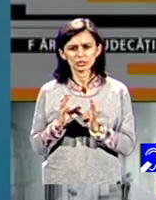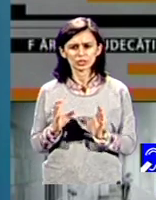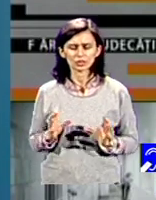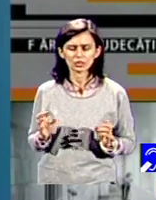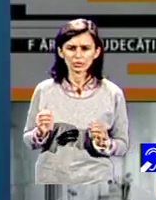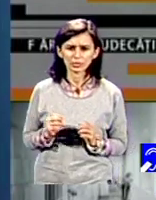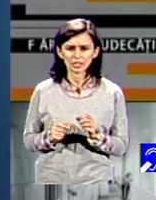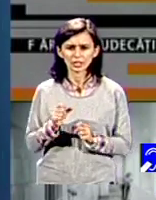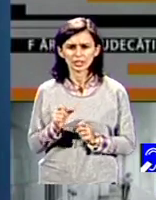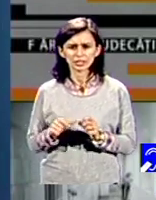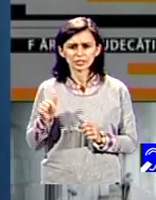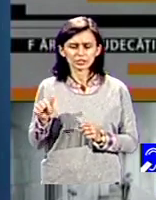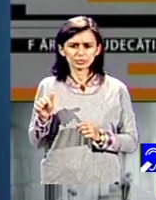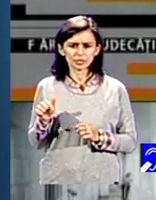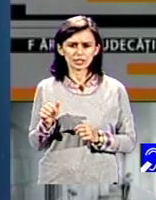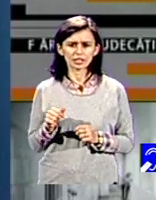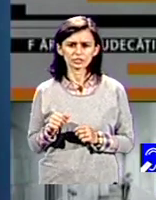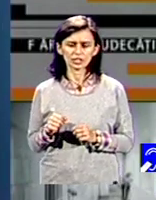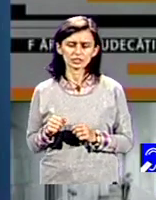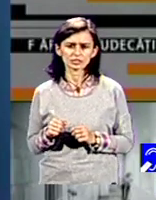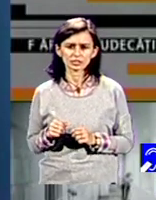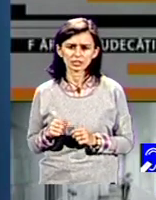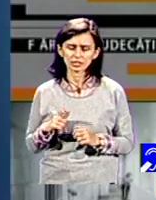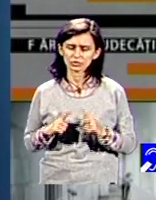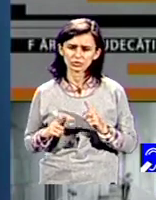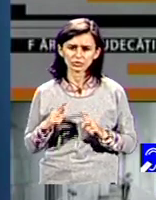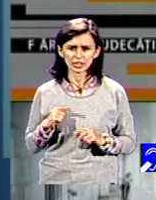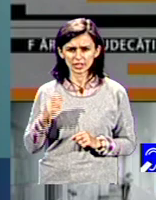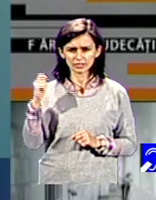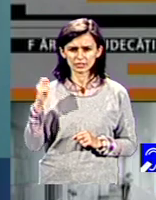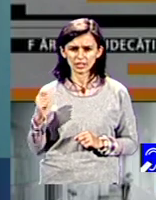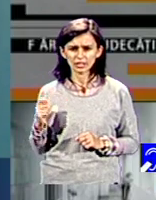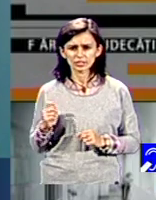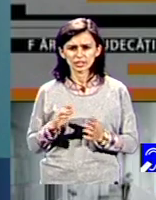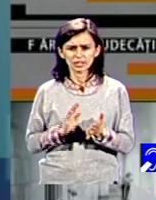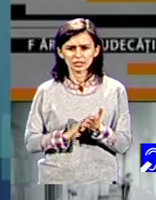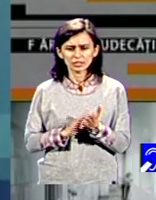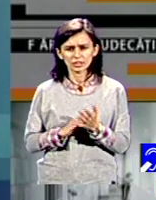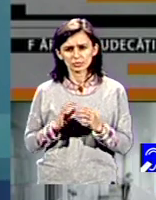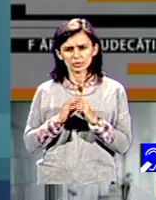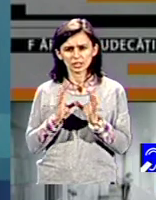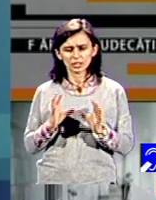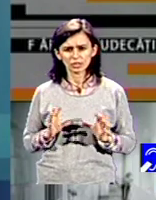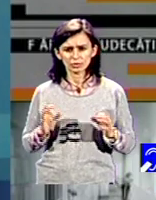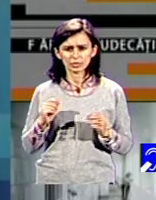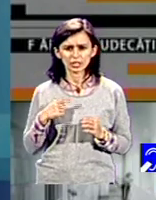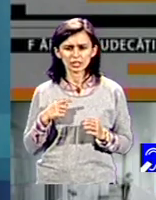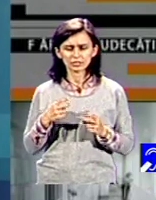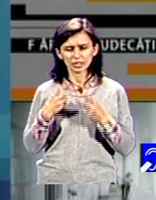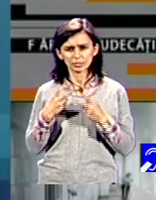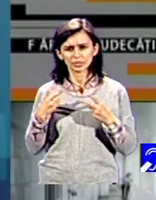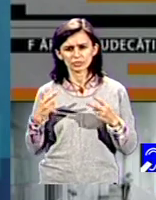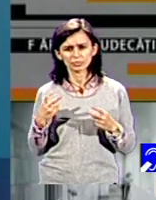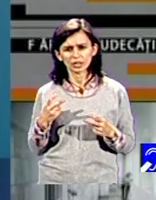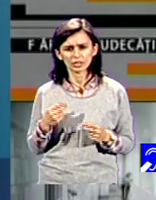despre aceasta suferința tăi despre faptul că România este principala sursă de minori